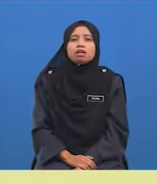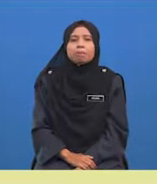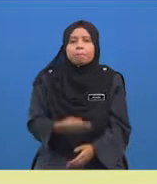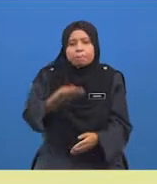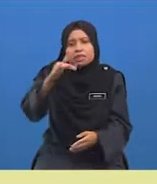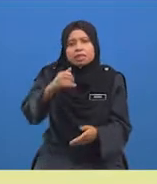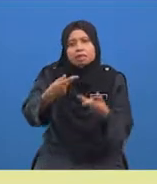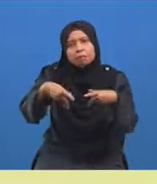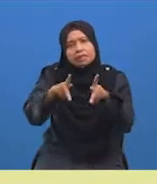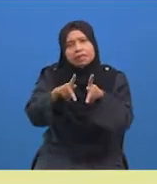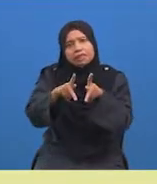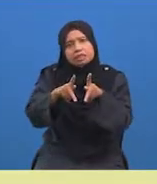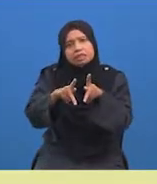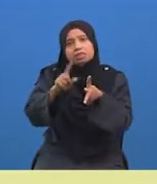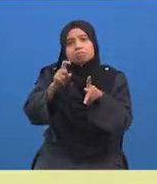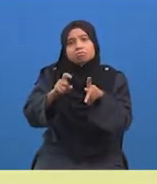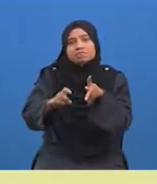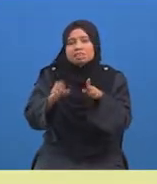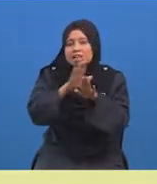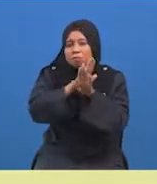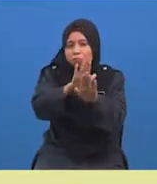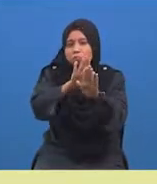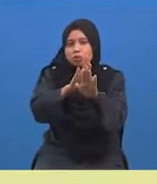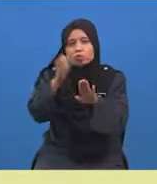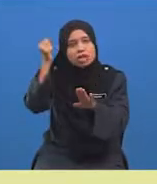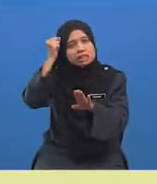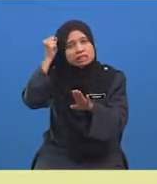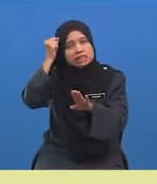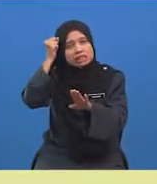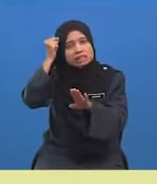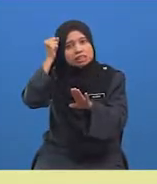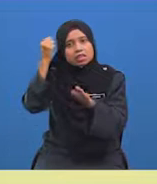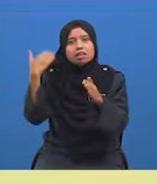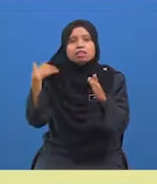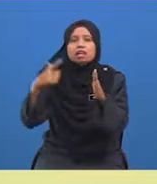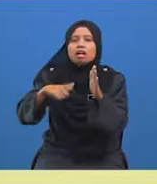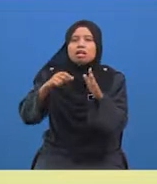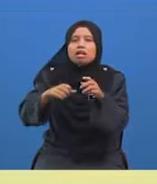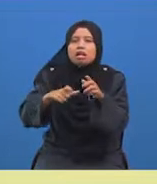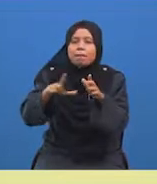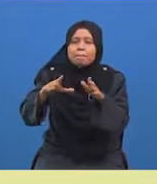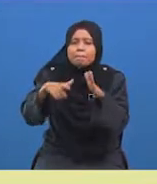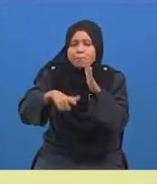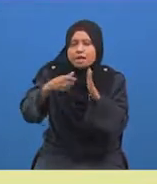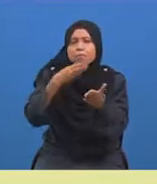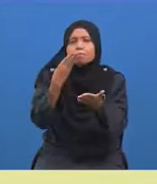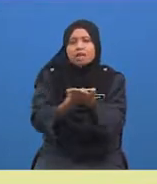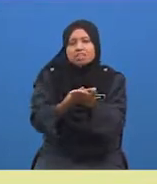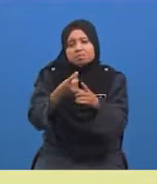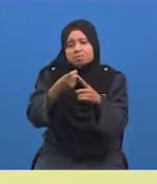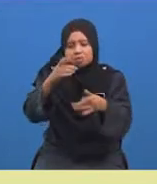penting di sini ialah mencegah dari berlakunya stres adalah lebih baik daripada